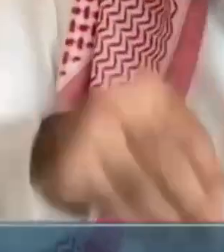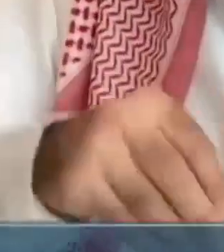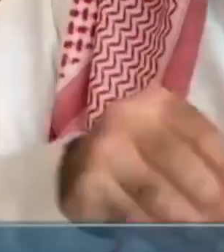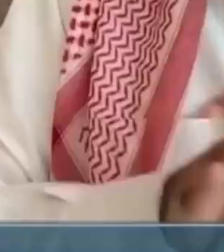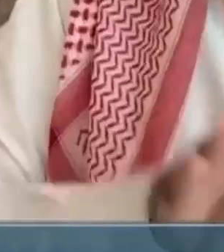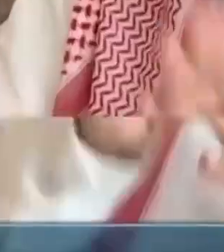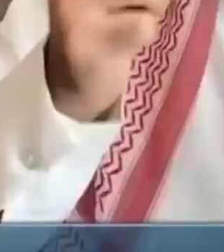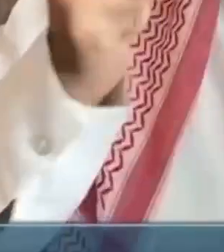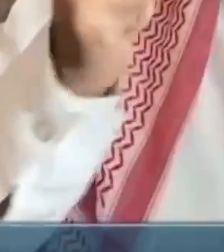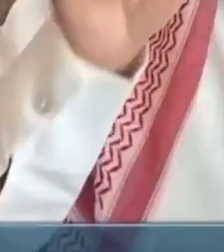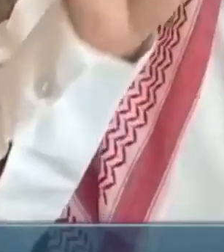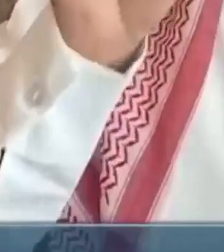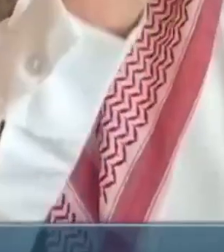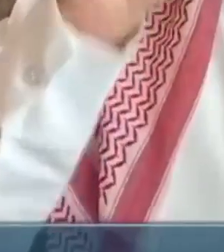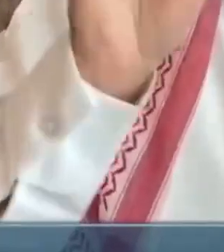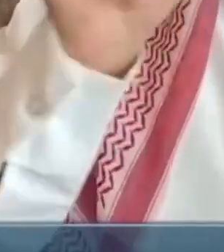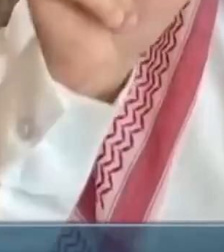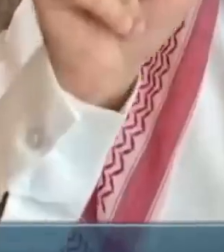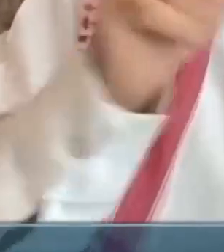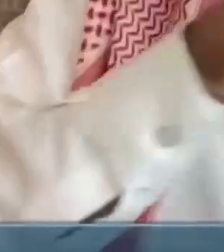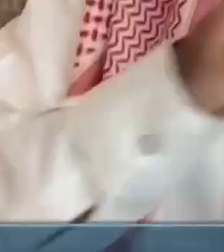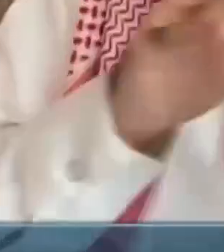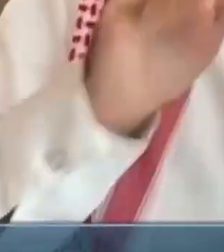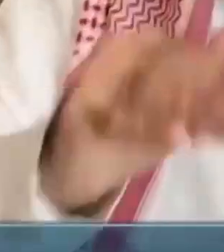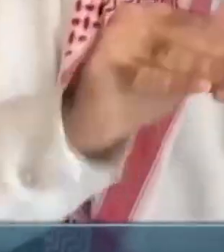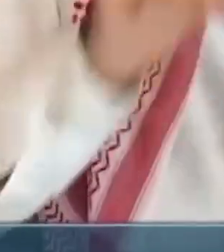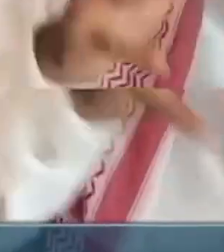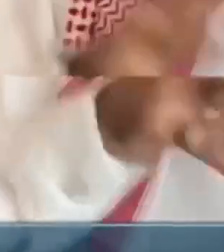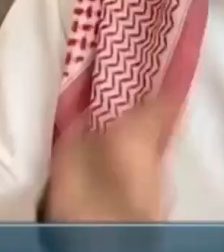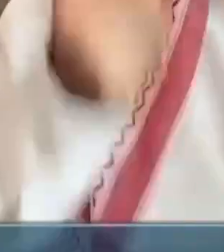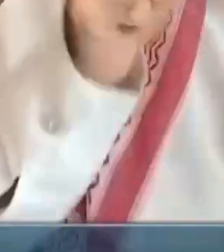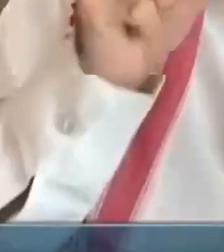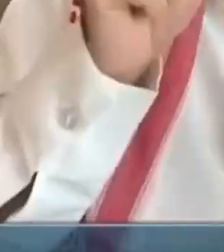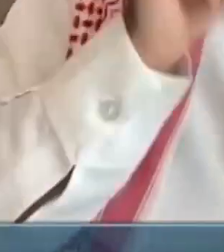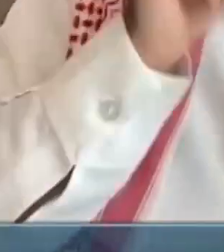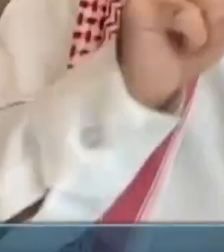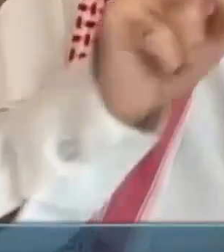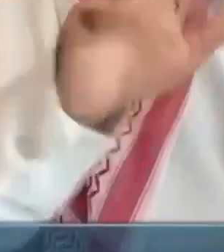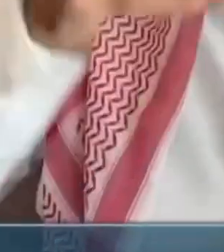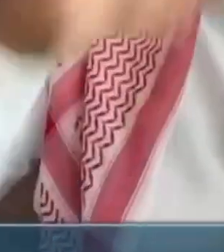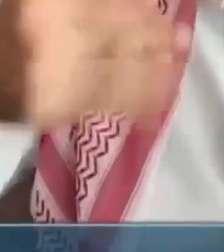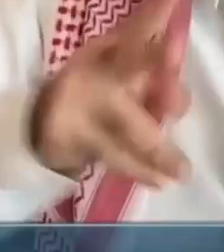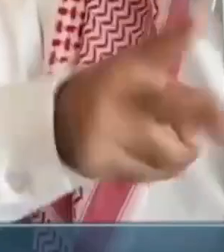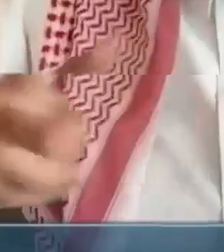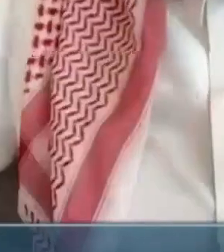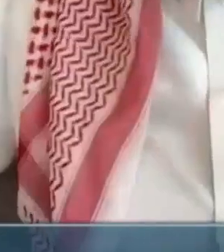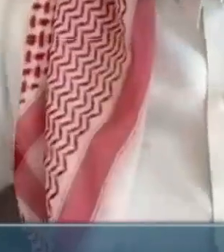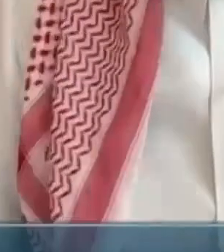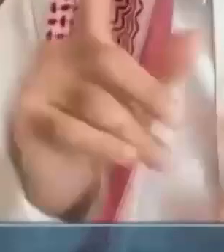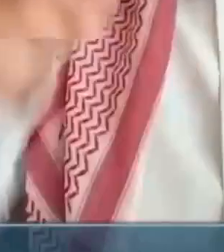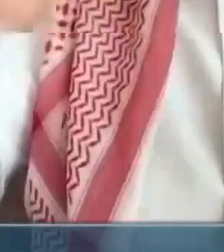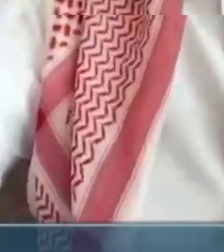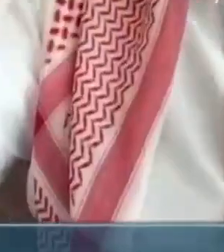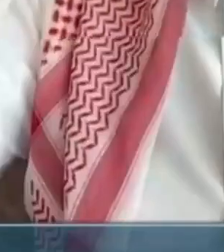الصم باذن الله تعالى طموح اعلى واكبر ويكون تمكين للصم في المجتمع لا